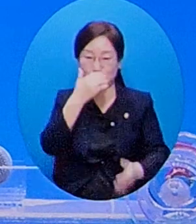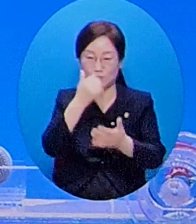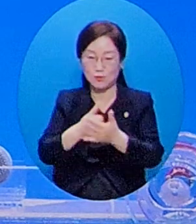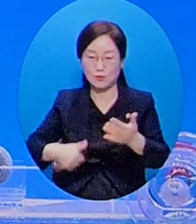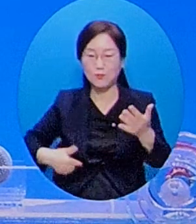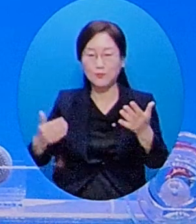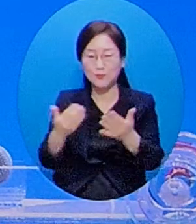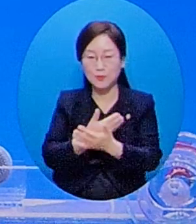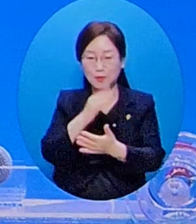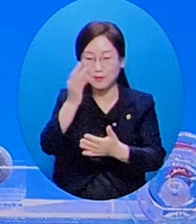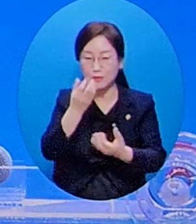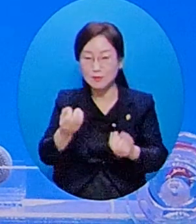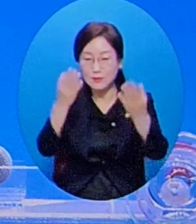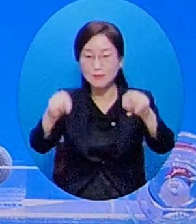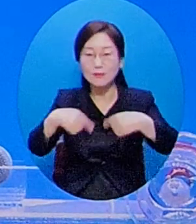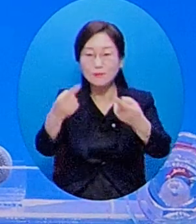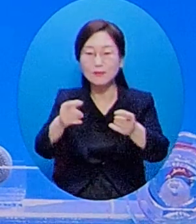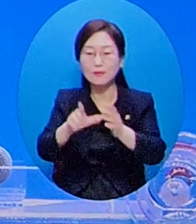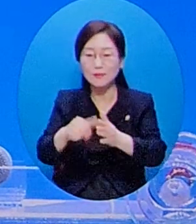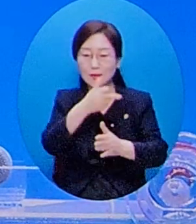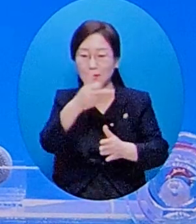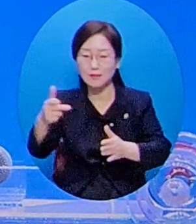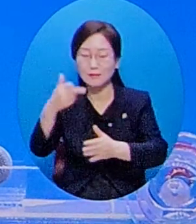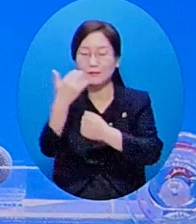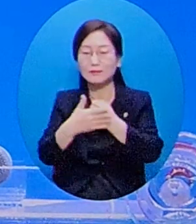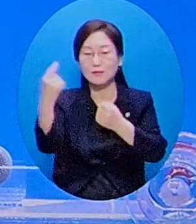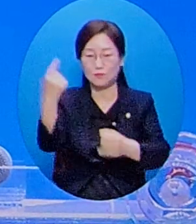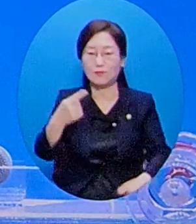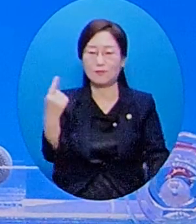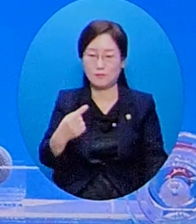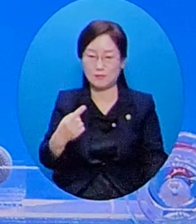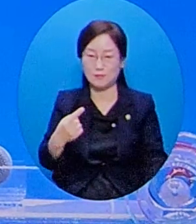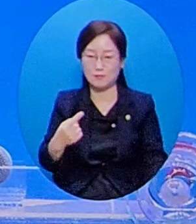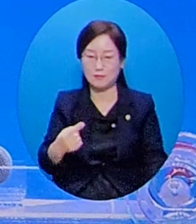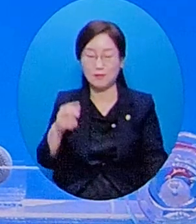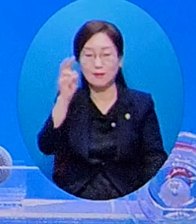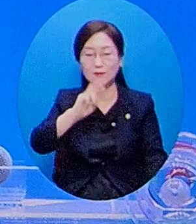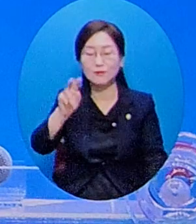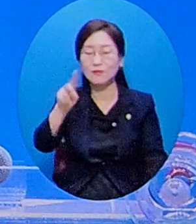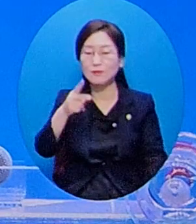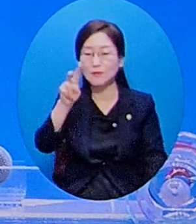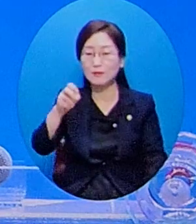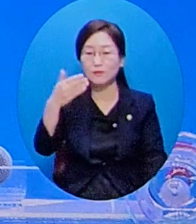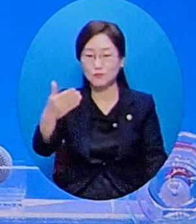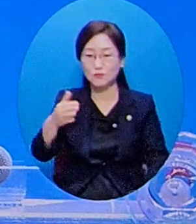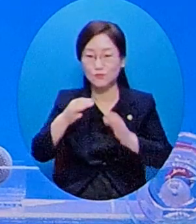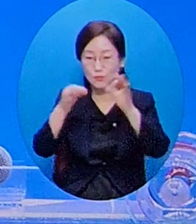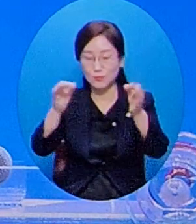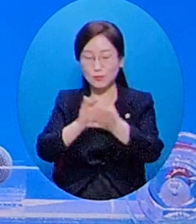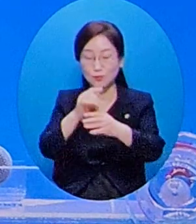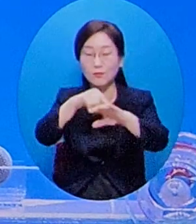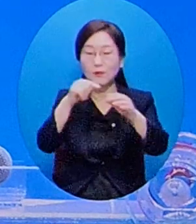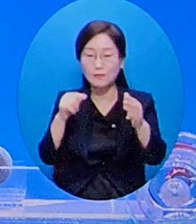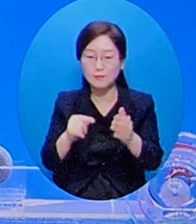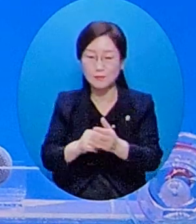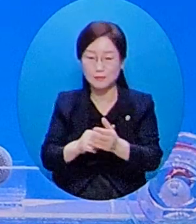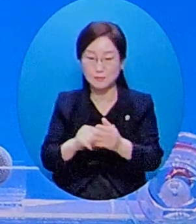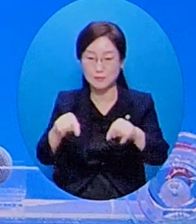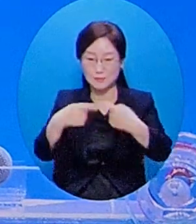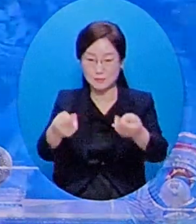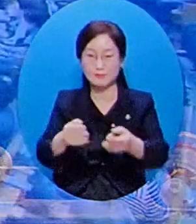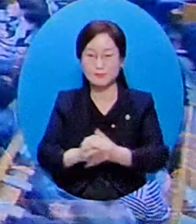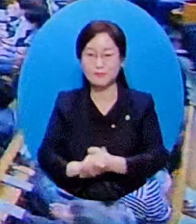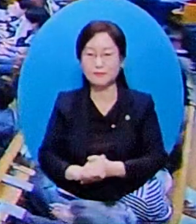회개하고 성찬에 참여할 때 하나님의 큰 은혜가 임하게 될 것입니다. 찬송가 229장을 부르면서 기도하는 마음으로 성찬에